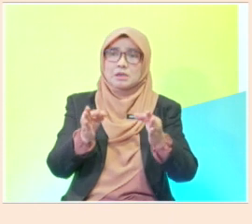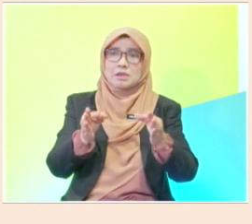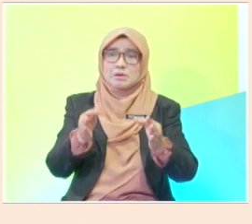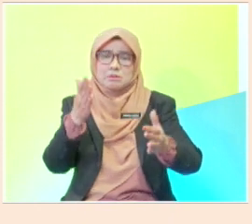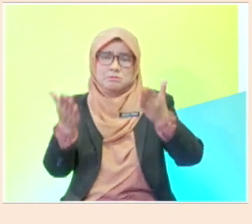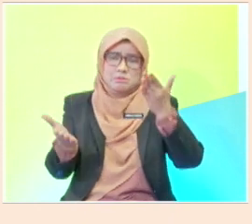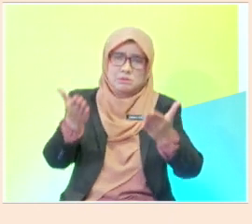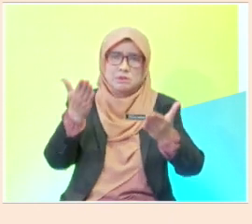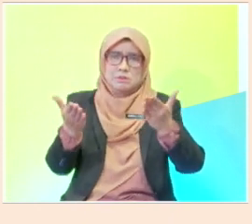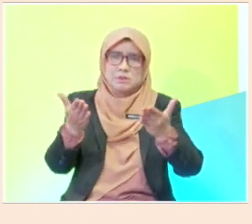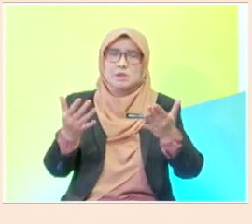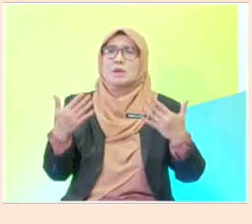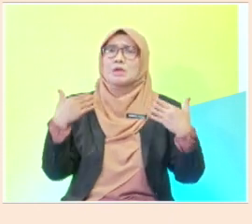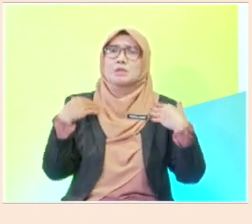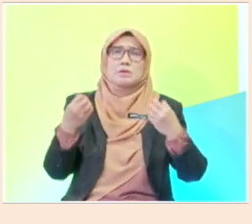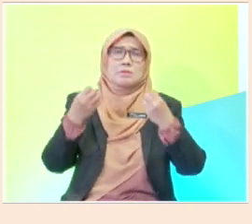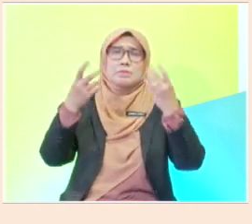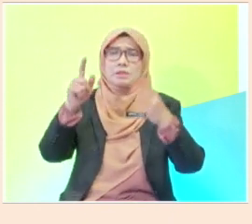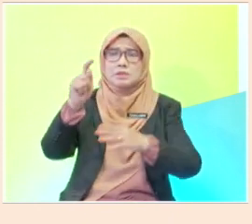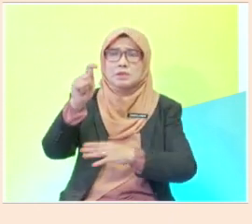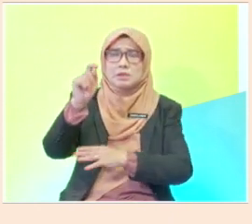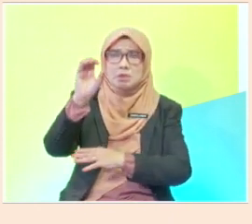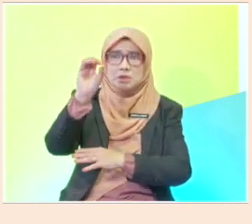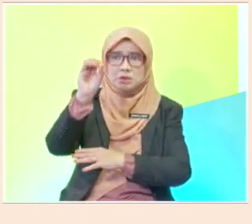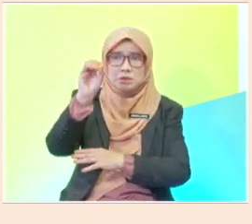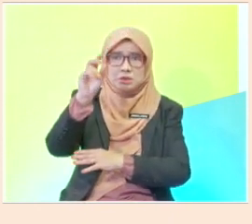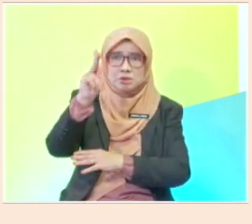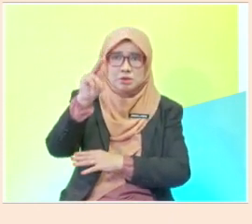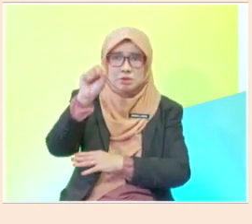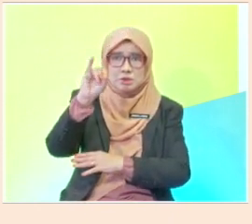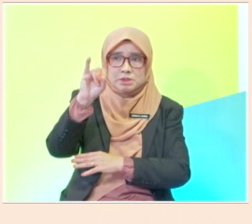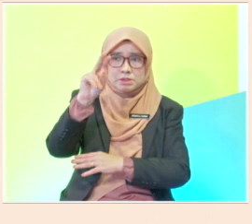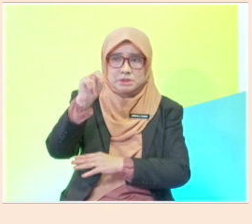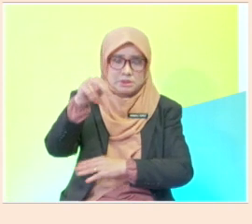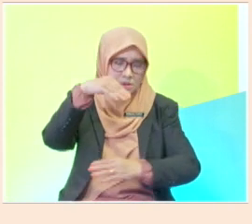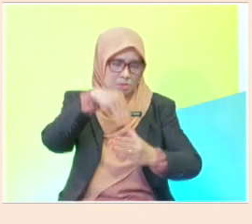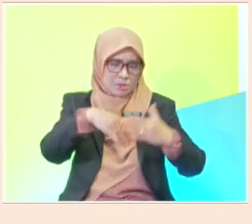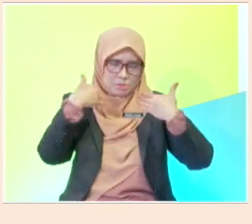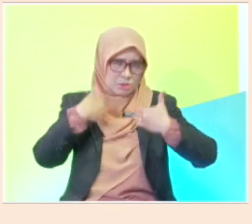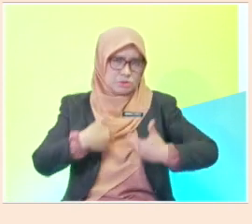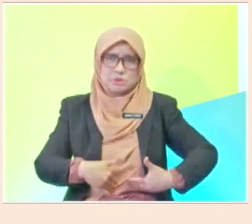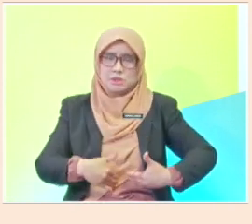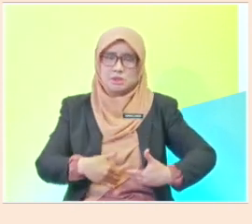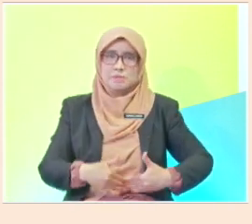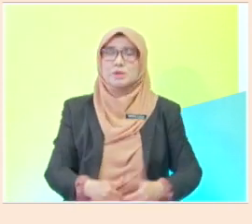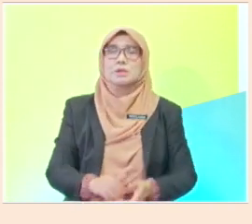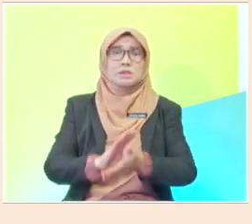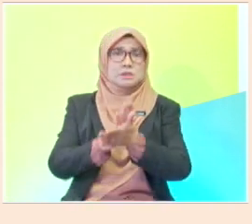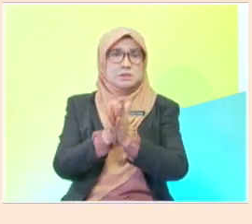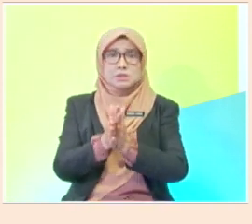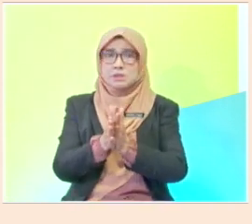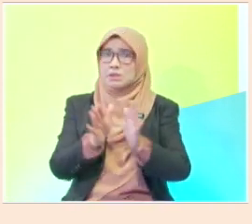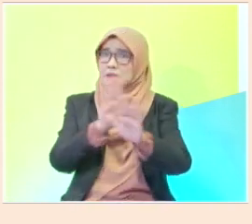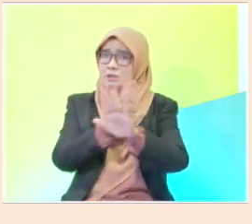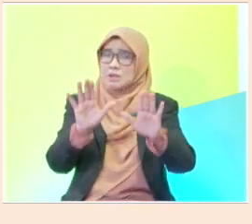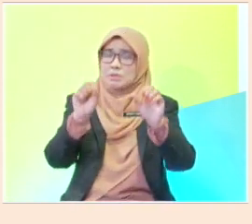terlalu banyak toksin masuk ke dalam badan kita. Maka bila keimunan badan lemah, maka badan kita tidak dapat menentang patogen untuk